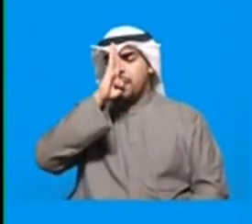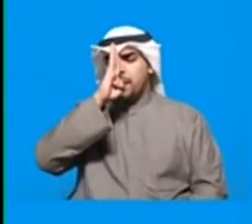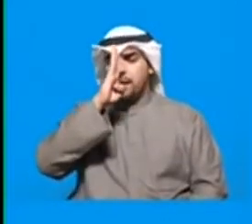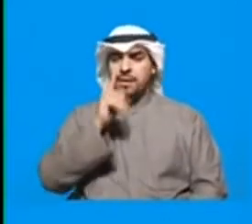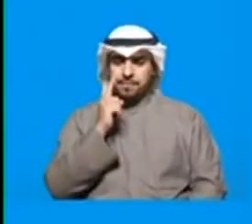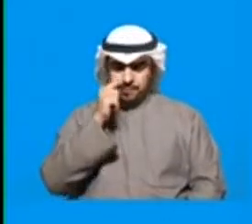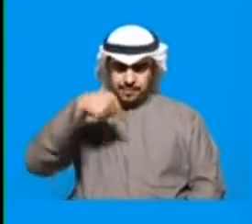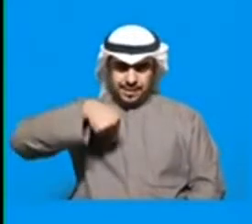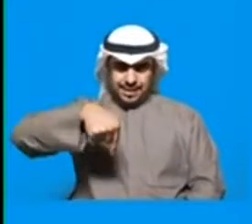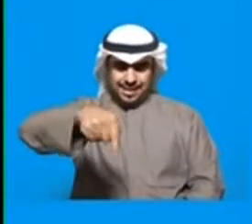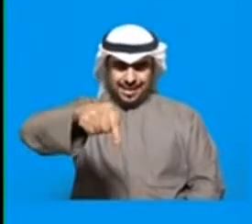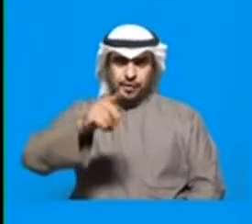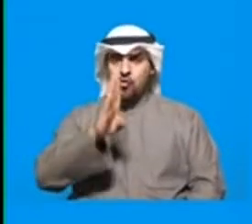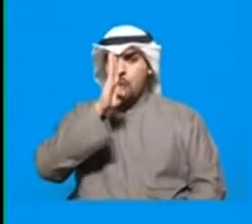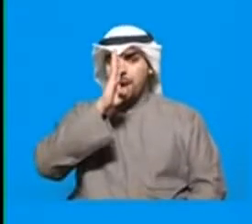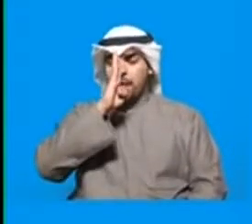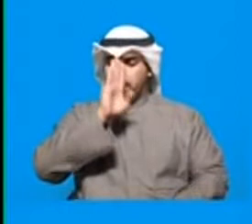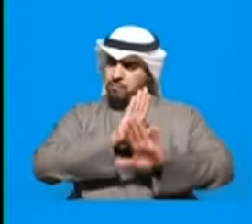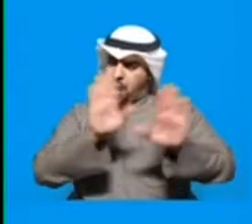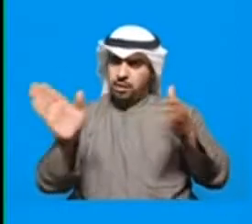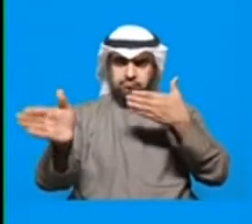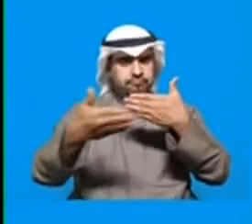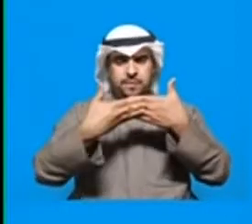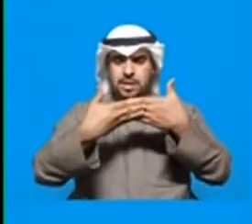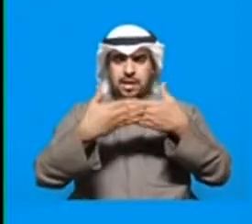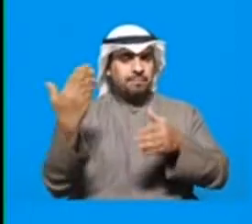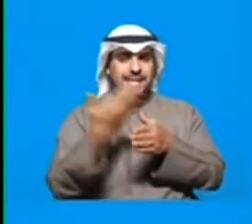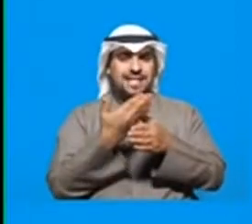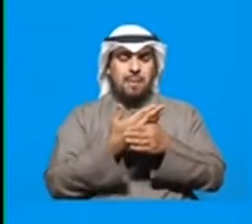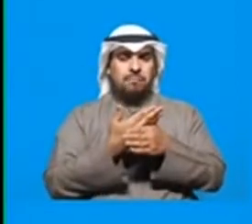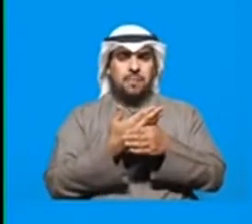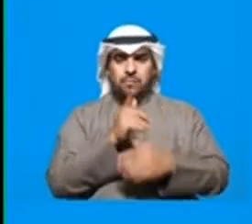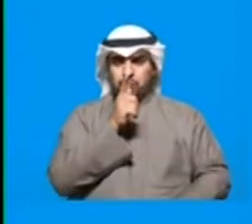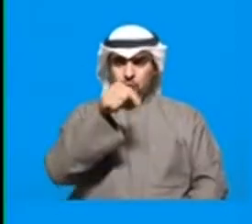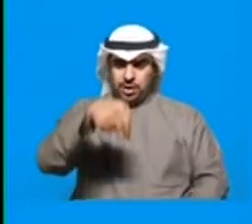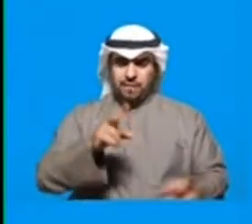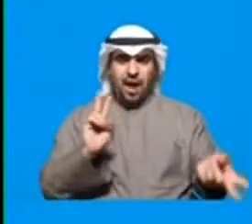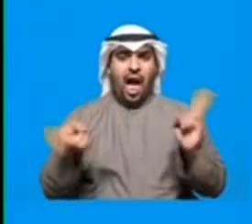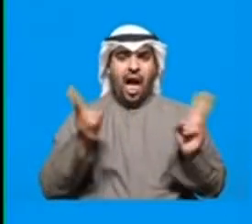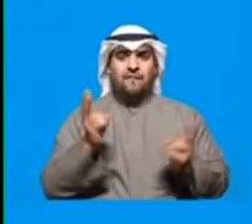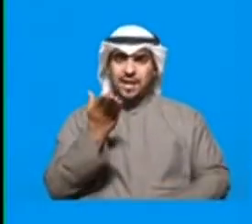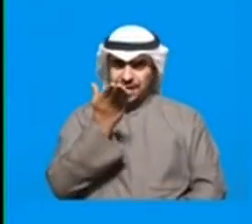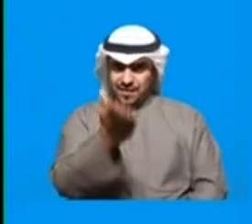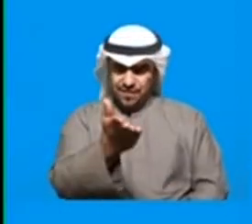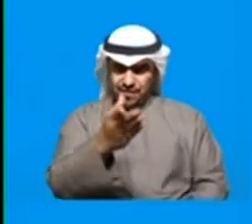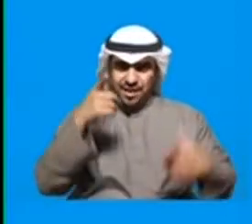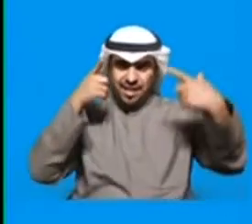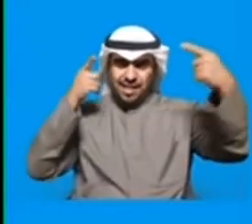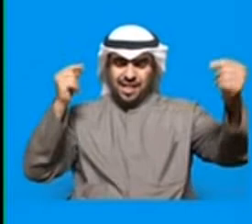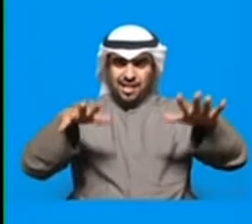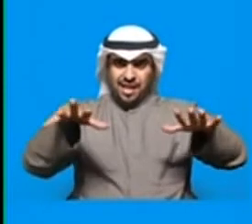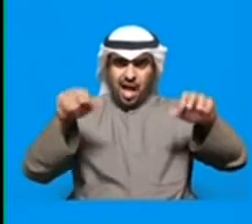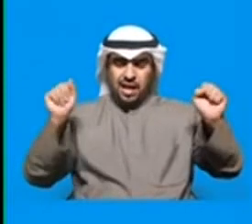5 مارس 2018. الدكتور الأنصاري أوضح أن السبب في ذلك هو إقامة حفل الخريجين للمتفوقين من الدفعة